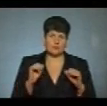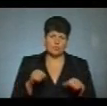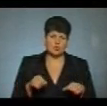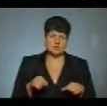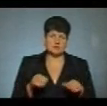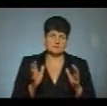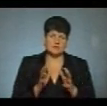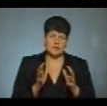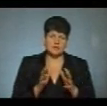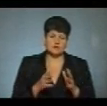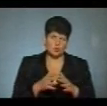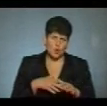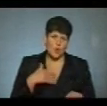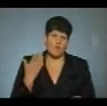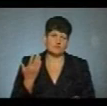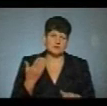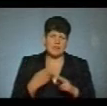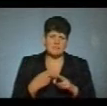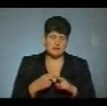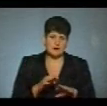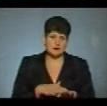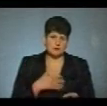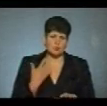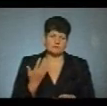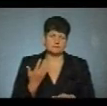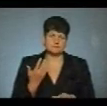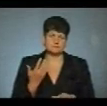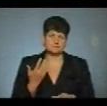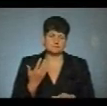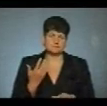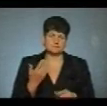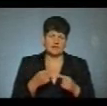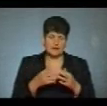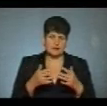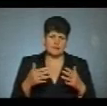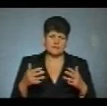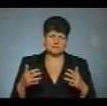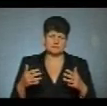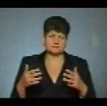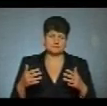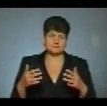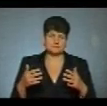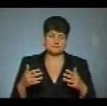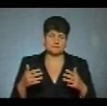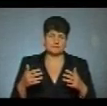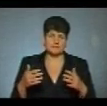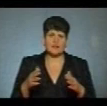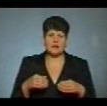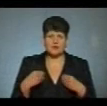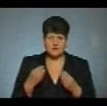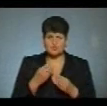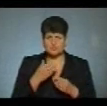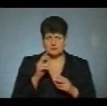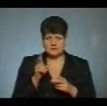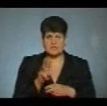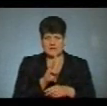зберігатися довше, на металі, на інших покриттях. Раджу зайти на сайт,